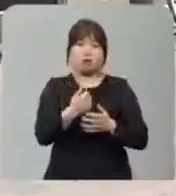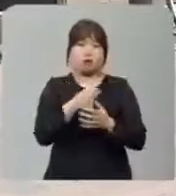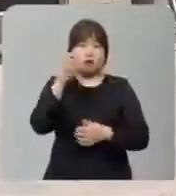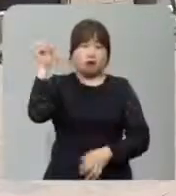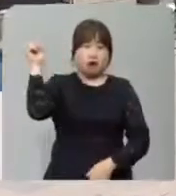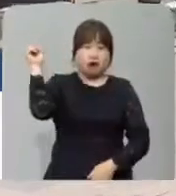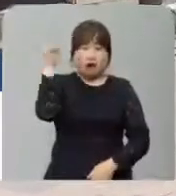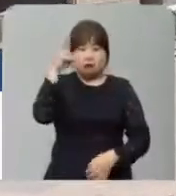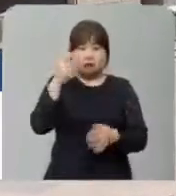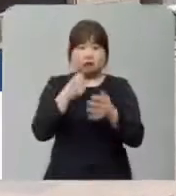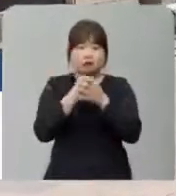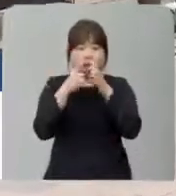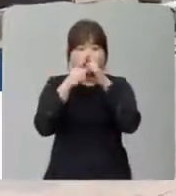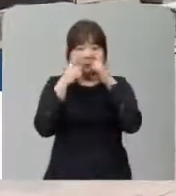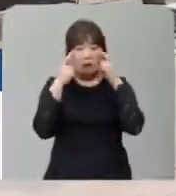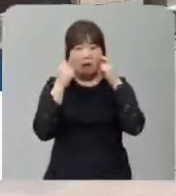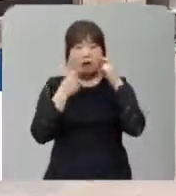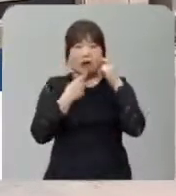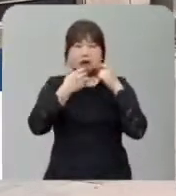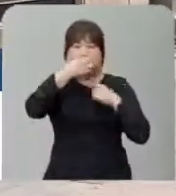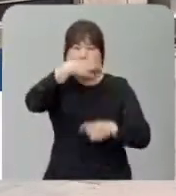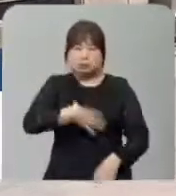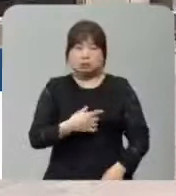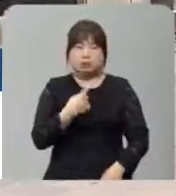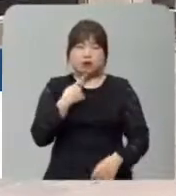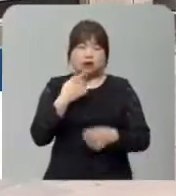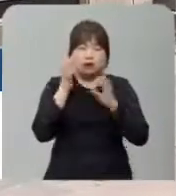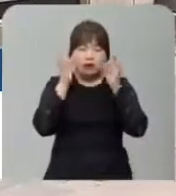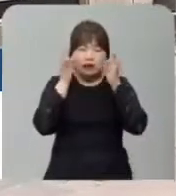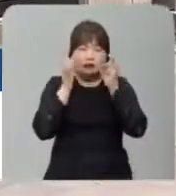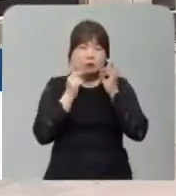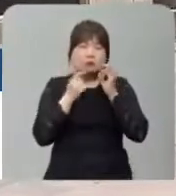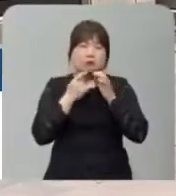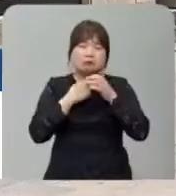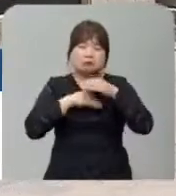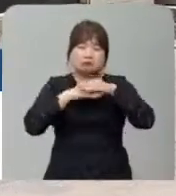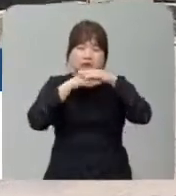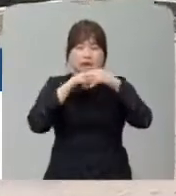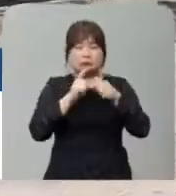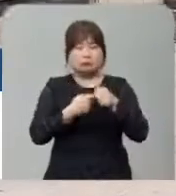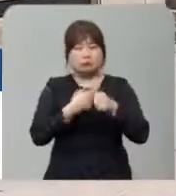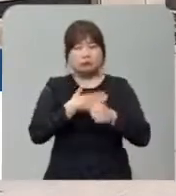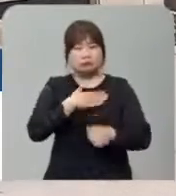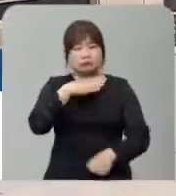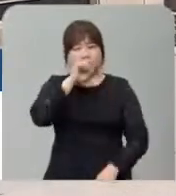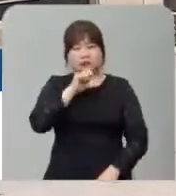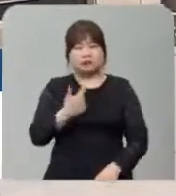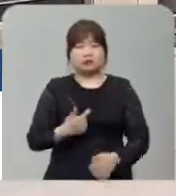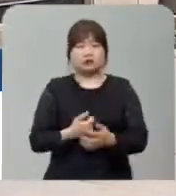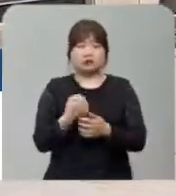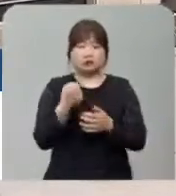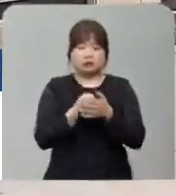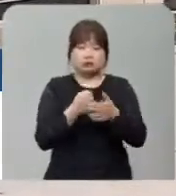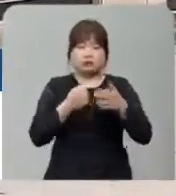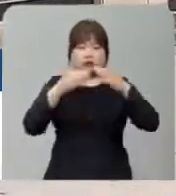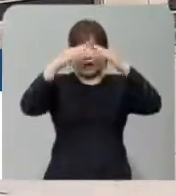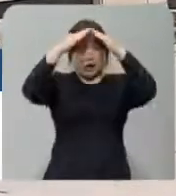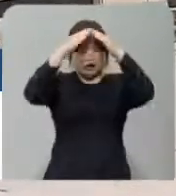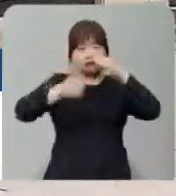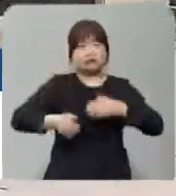마스터 일단 것하고 해외 기분도 안 좋은거 같아요 그래서 안에만 있을